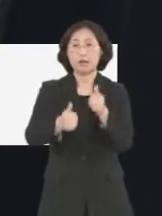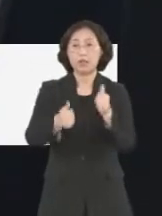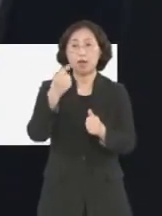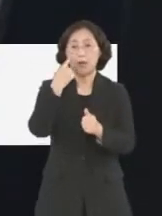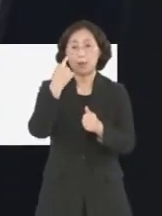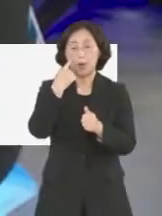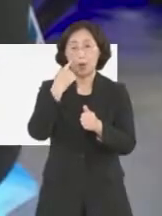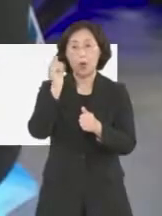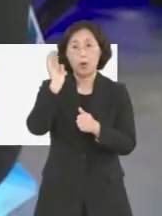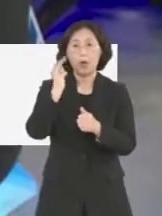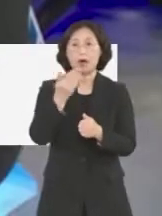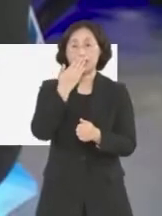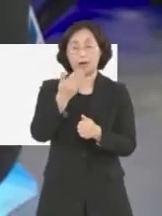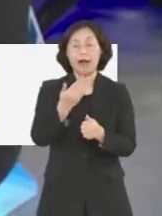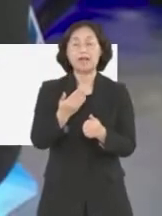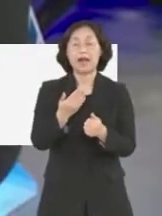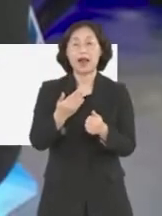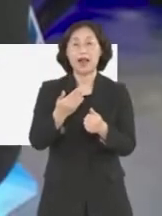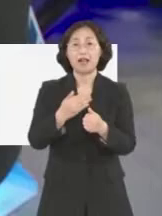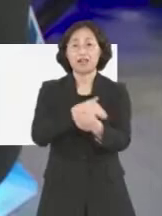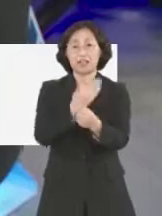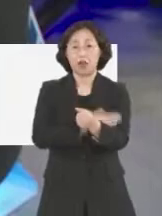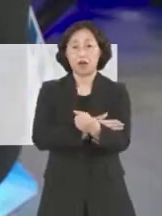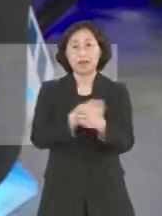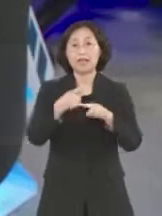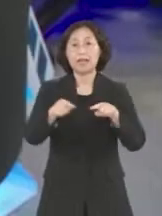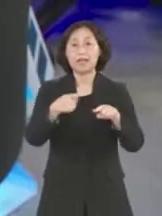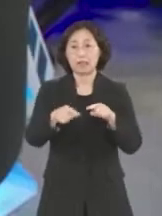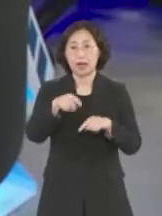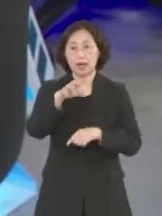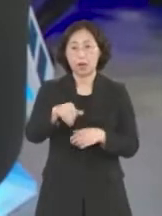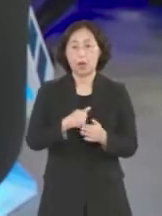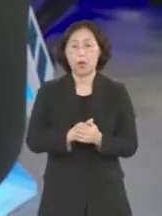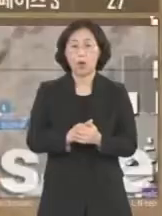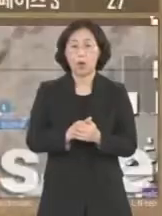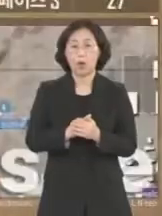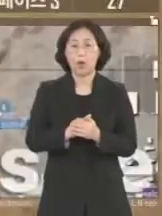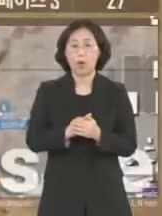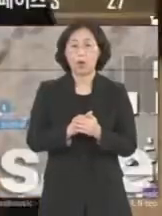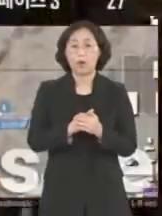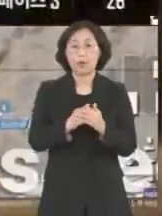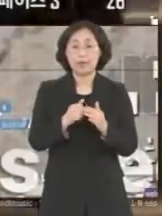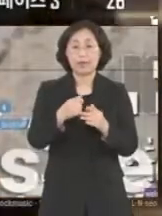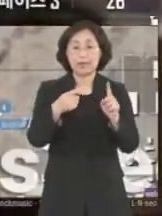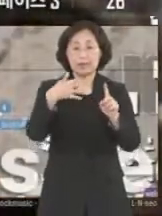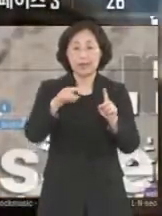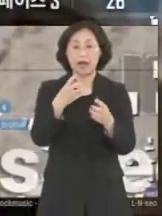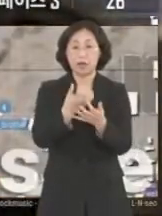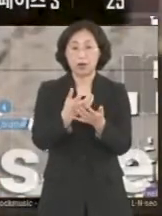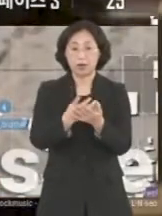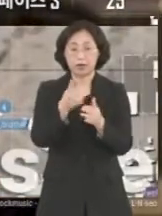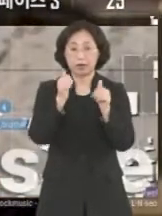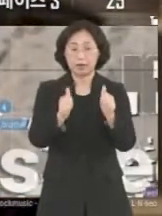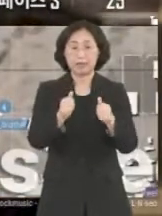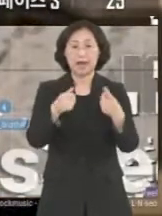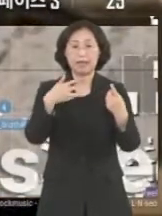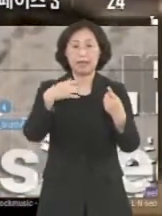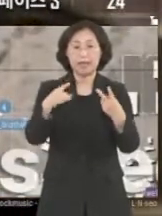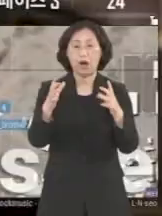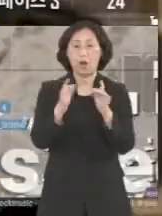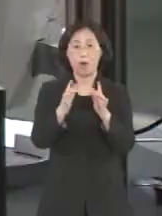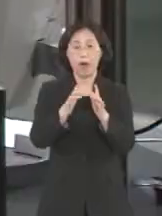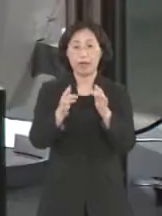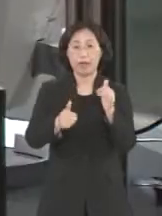가능성을 테스트하는 자리입니다. 공개 선발 평가는 트라이아웃 참가자를 대상으로 1차 서류 심사, 2차 온라인